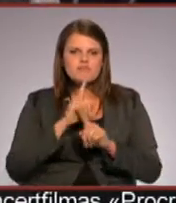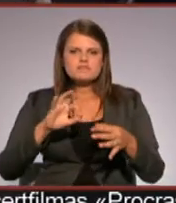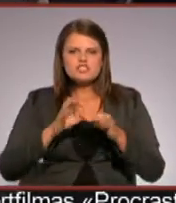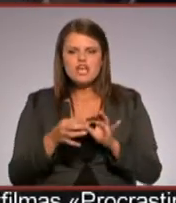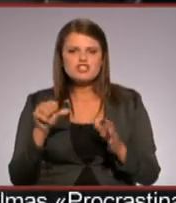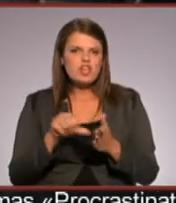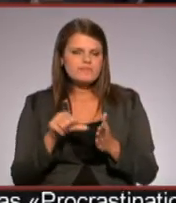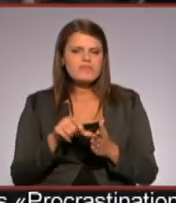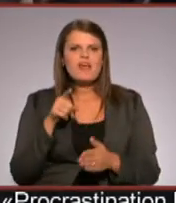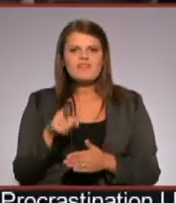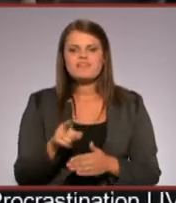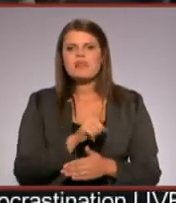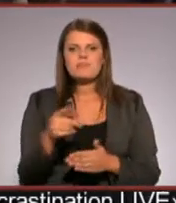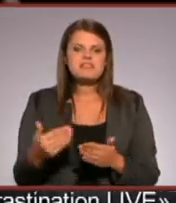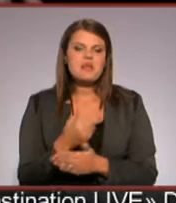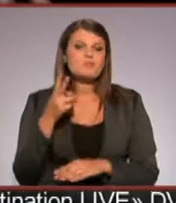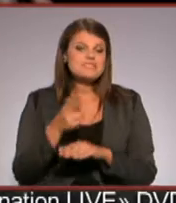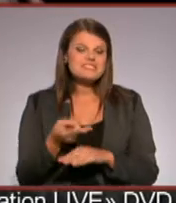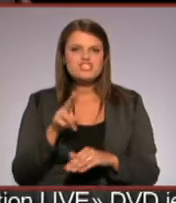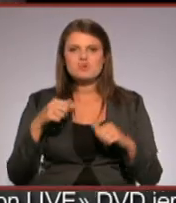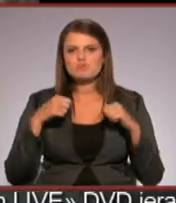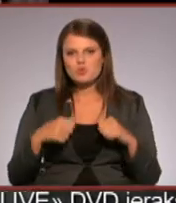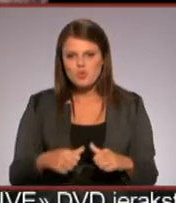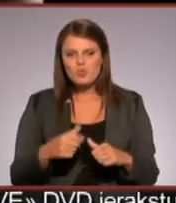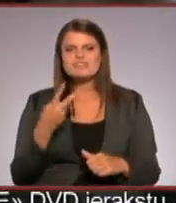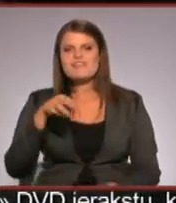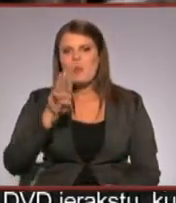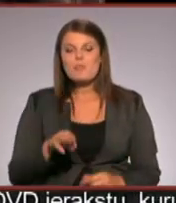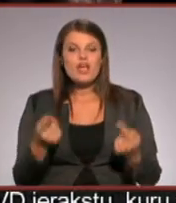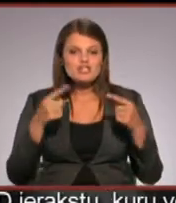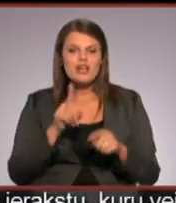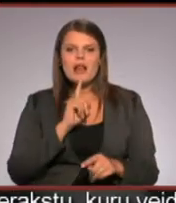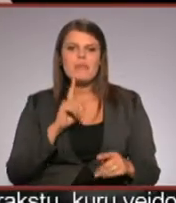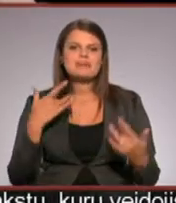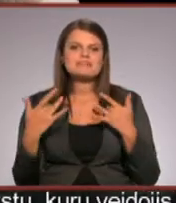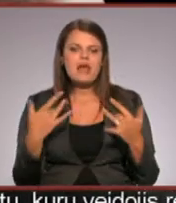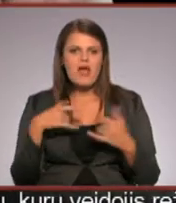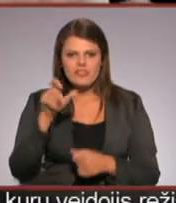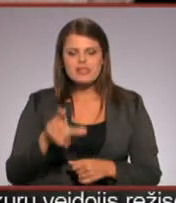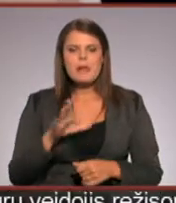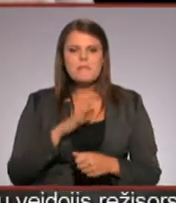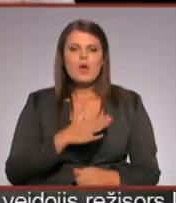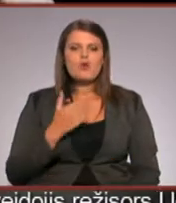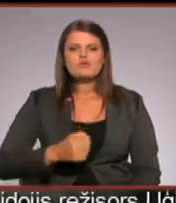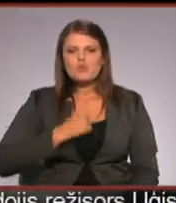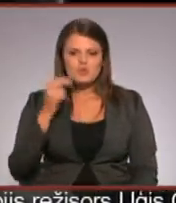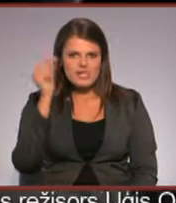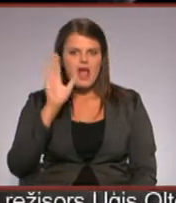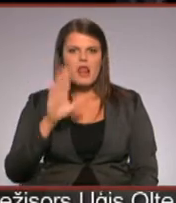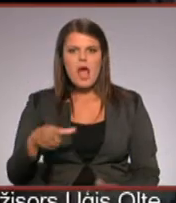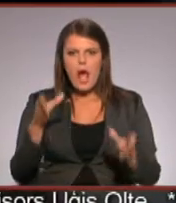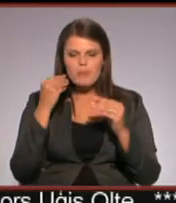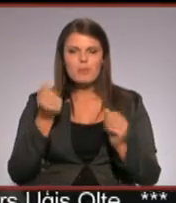Raini, režisoram esot izaicinājums un gods. Divu mēnešu laikā Liepājas teātra aktieriem bija fiziski smagi jātrenējis, lai